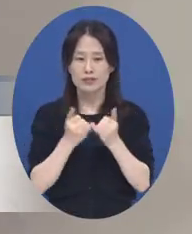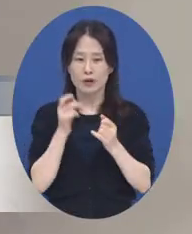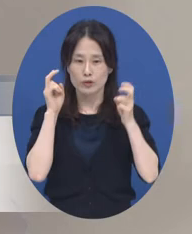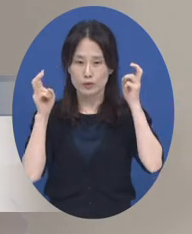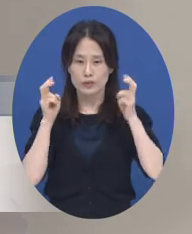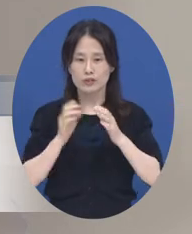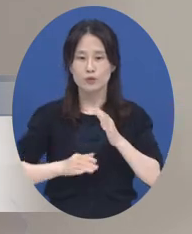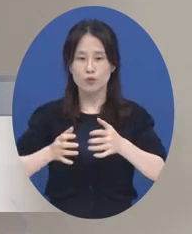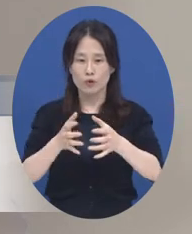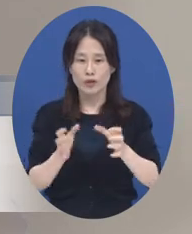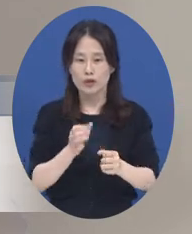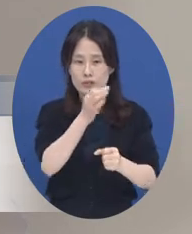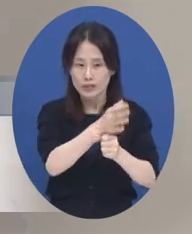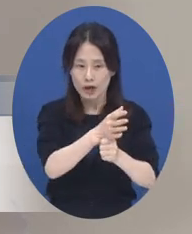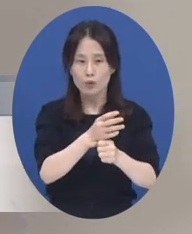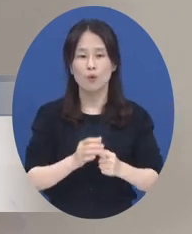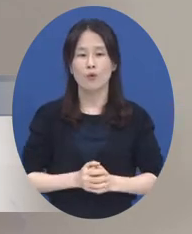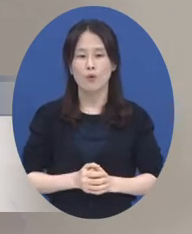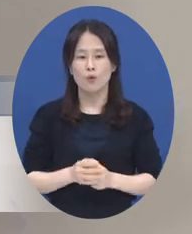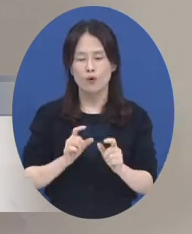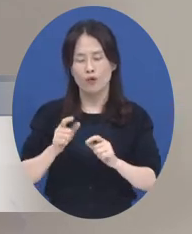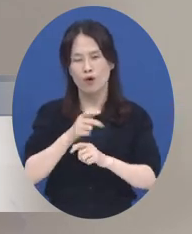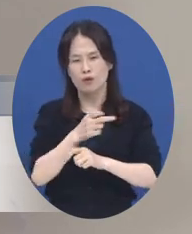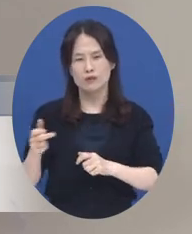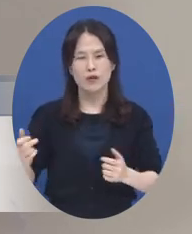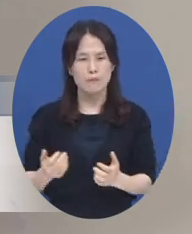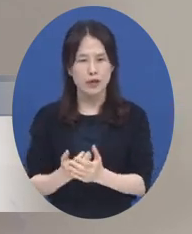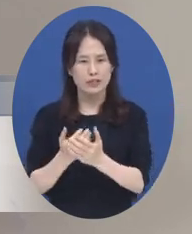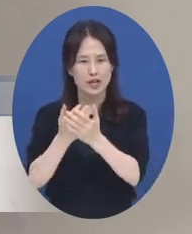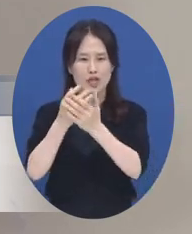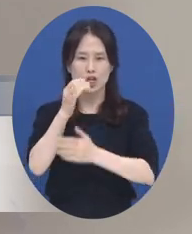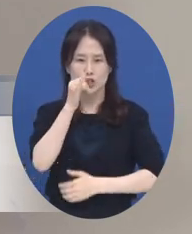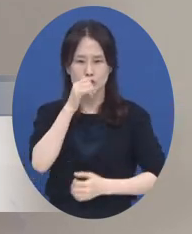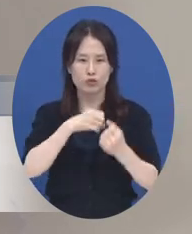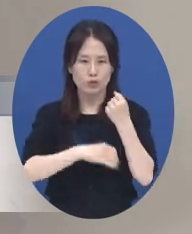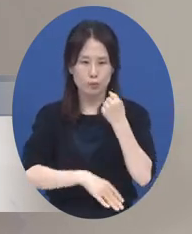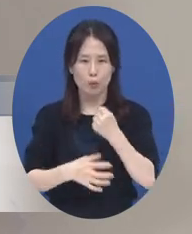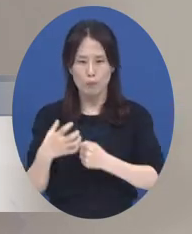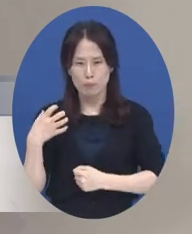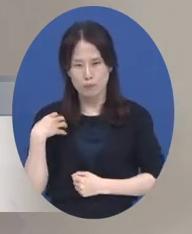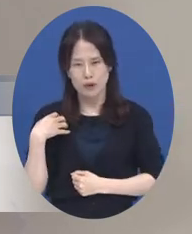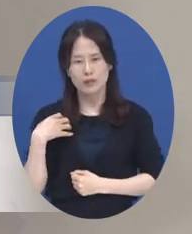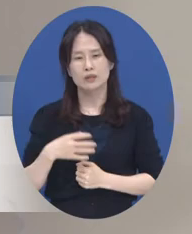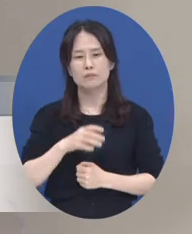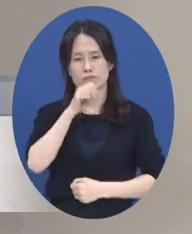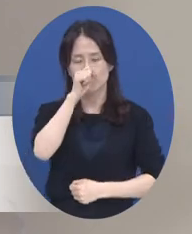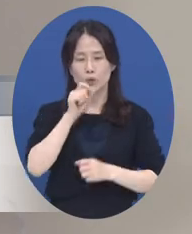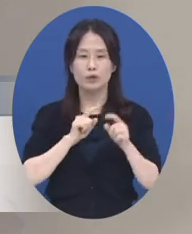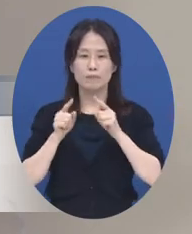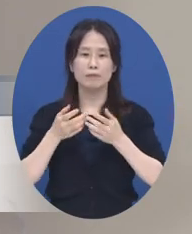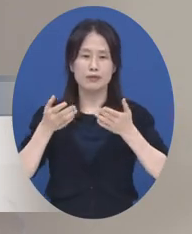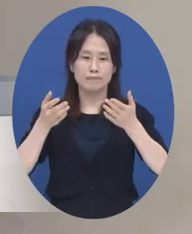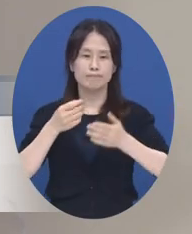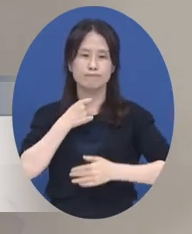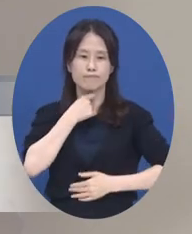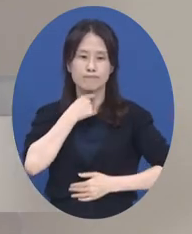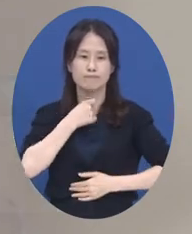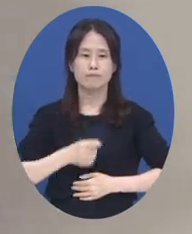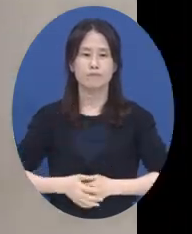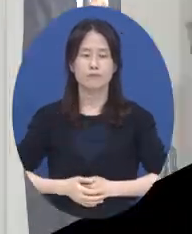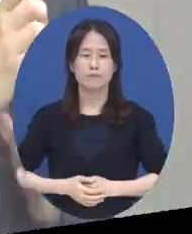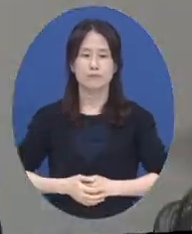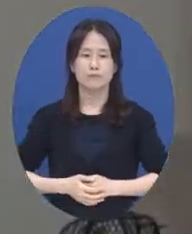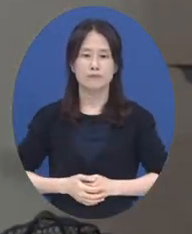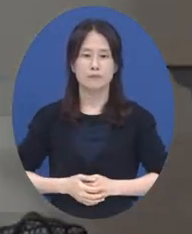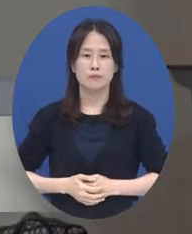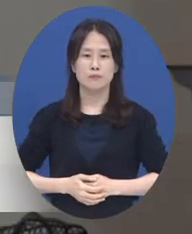레코드를 쌓아서 더큰 시장으로 나아갈 수 있는 이렇게 마중물 역할을 할수 있었으면 좋겠다, 이런 말씀을